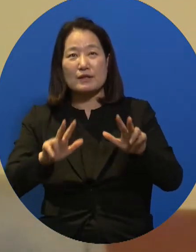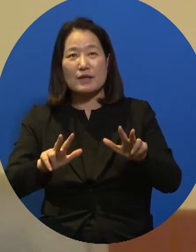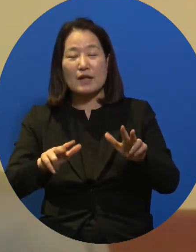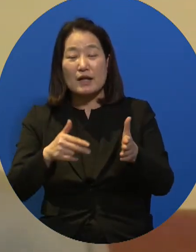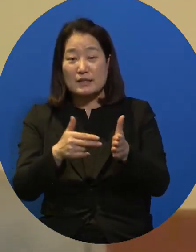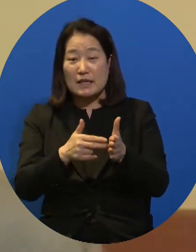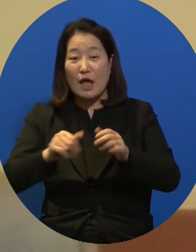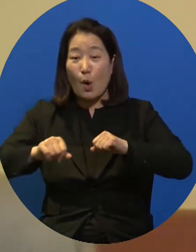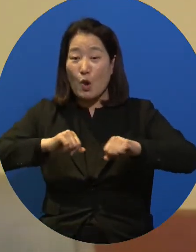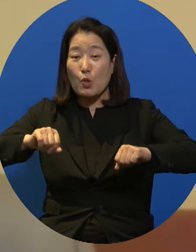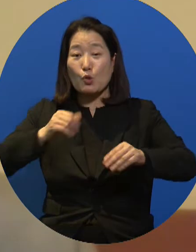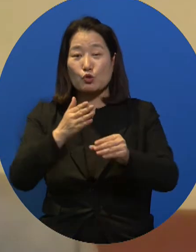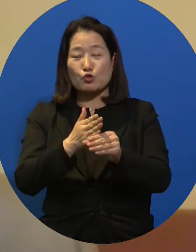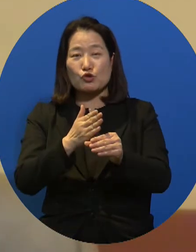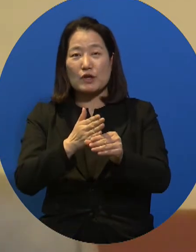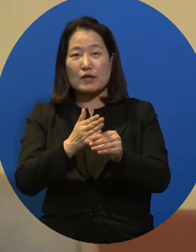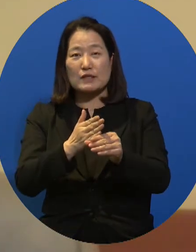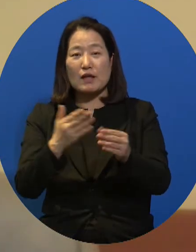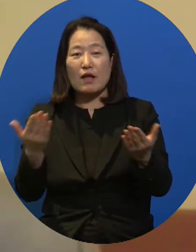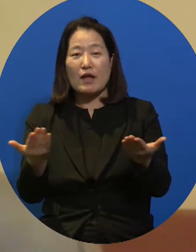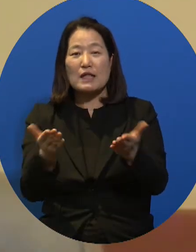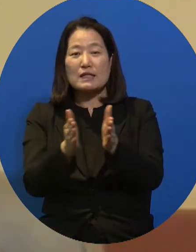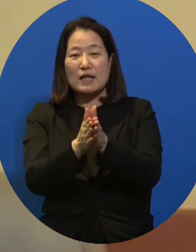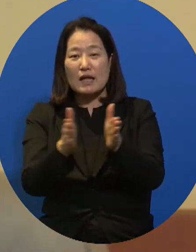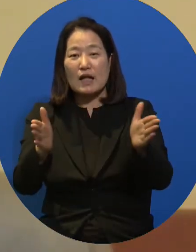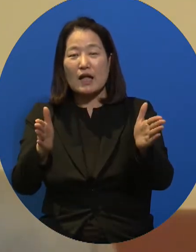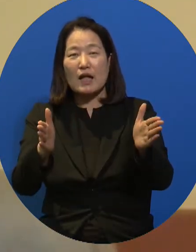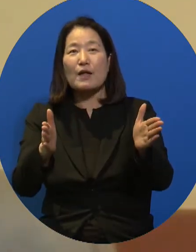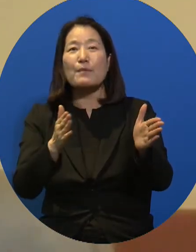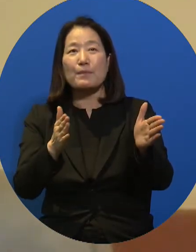활동을 시작을 하게 되었습니다.